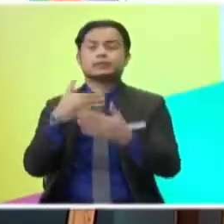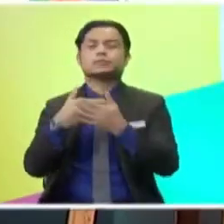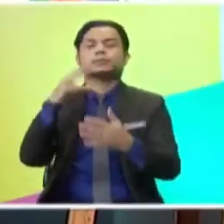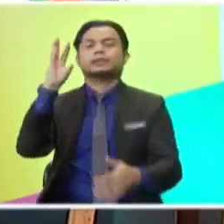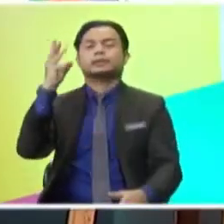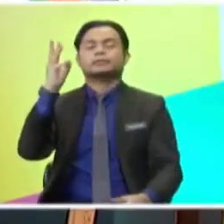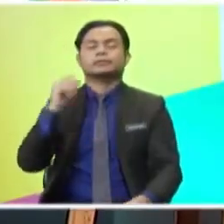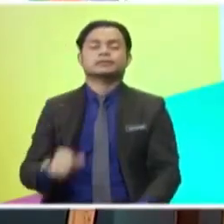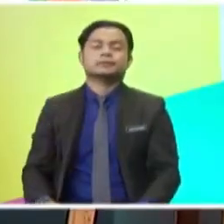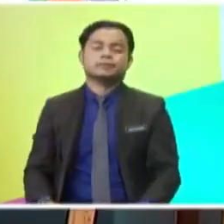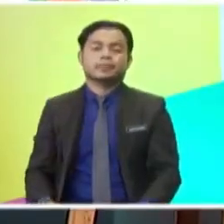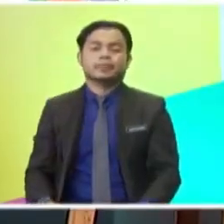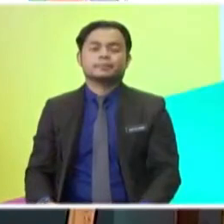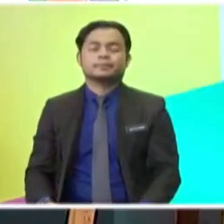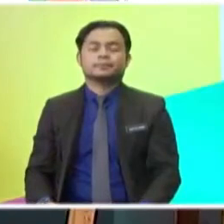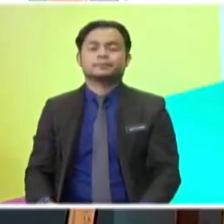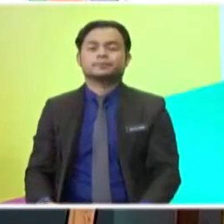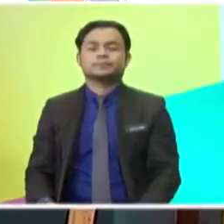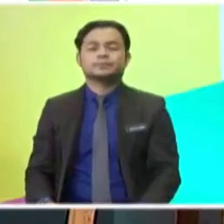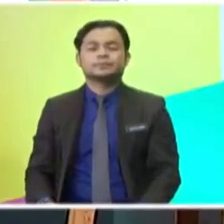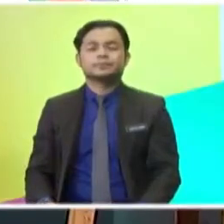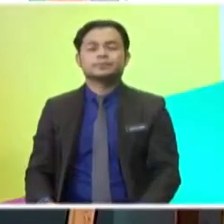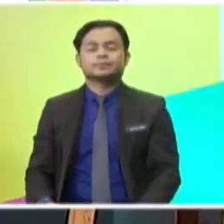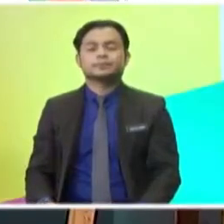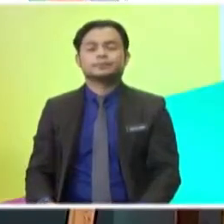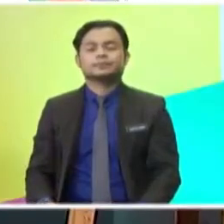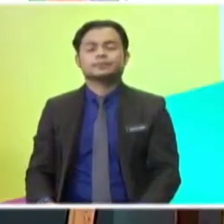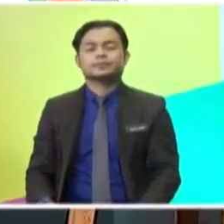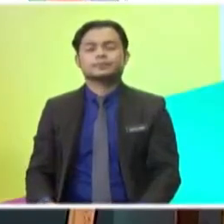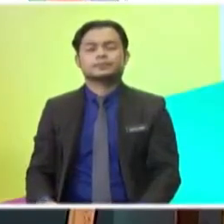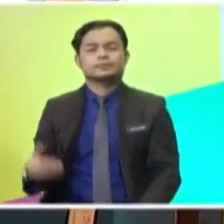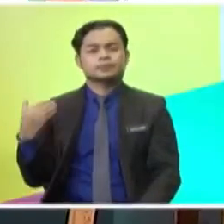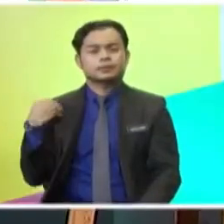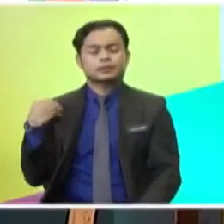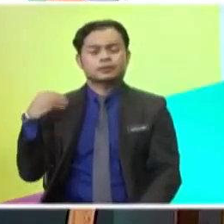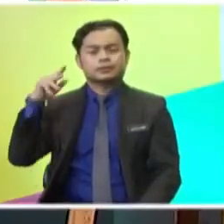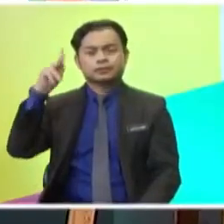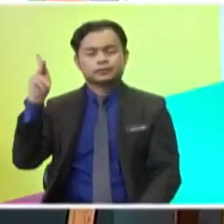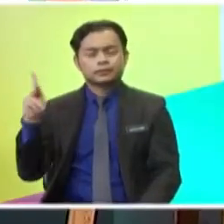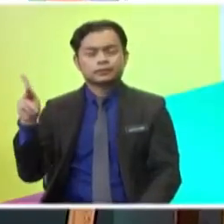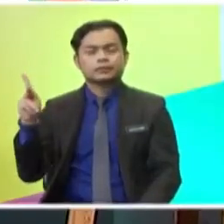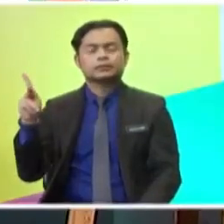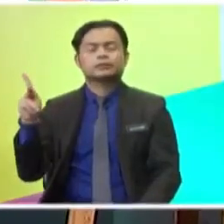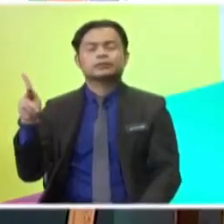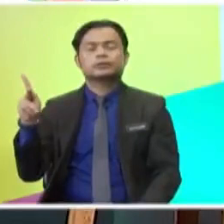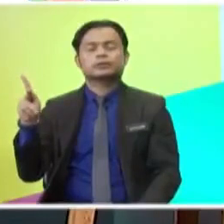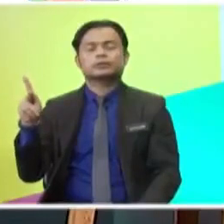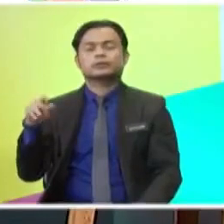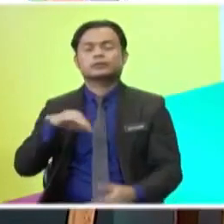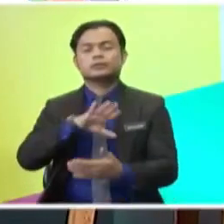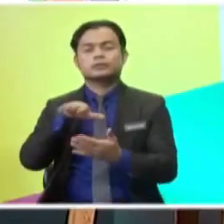jadi kita nak tengok, ya. Adakah giliran kesemua yang di-Pertuan Agong ini telah